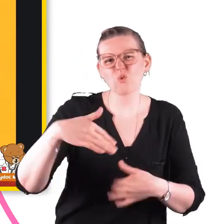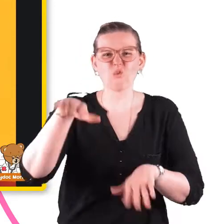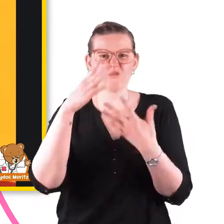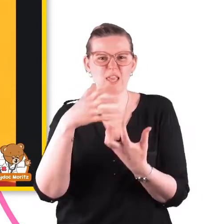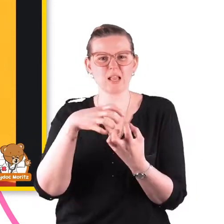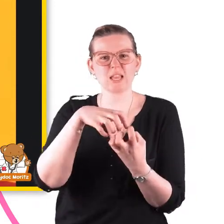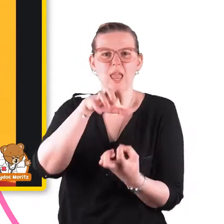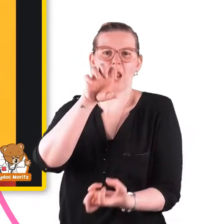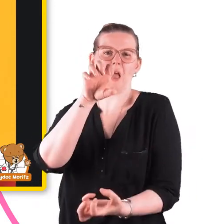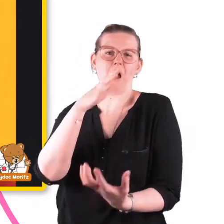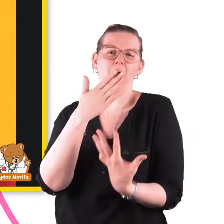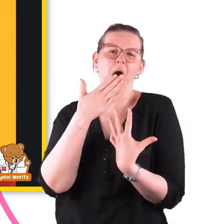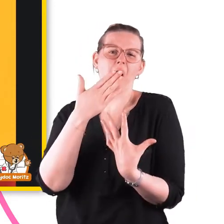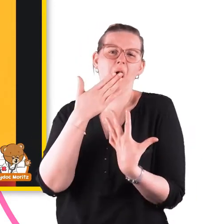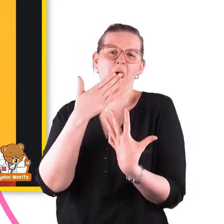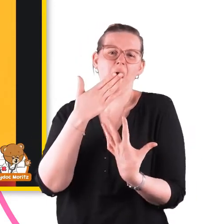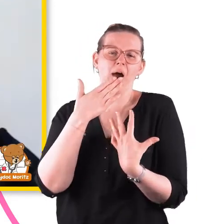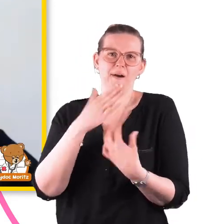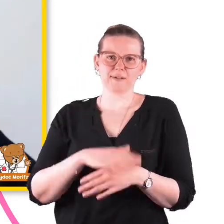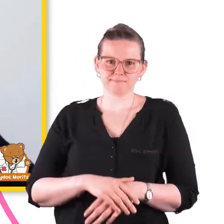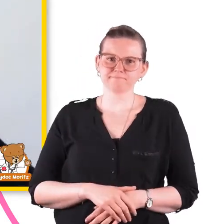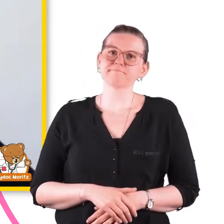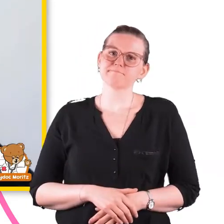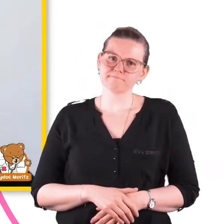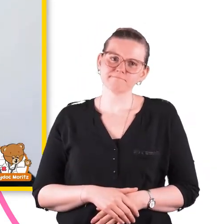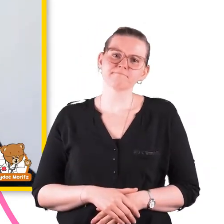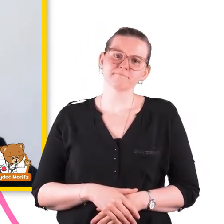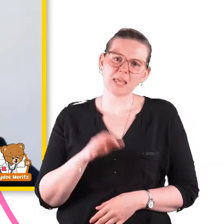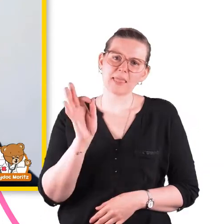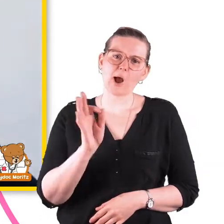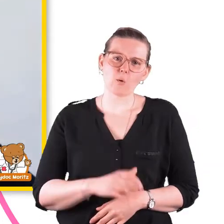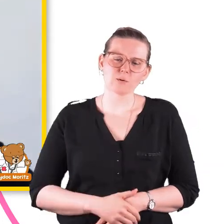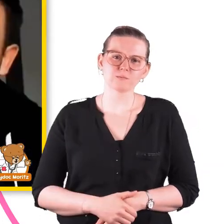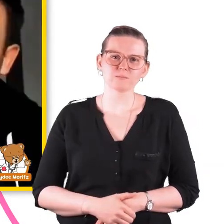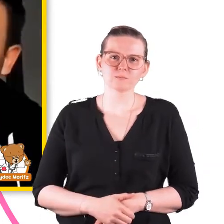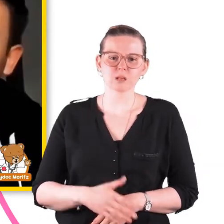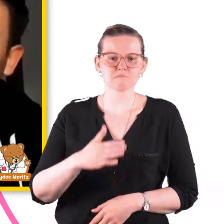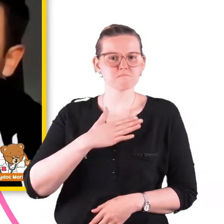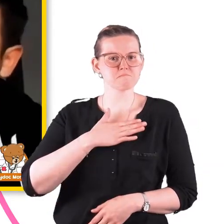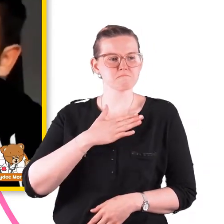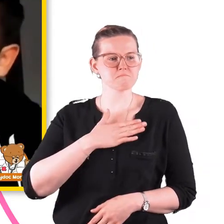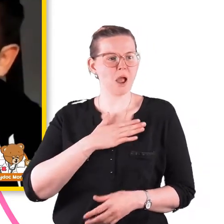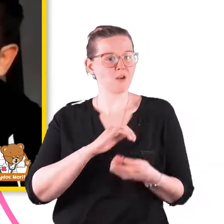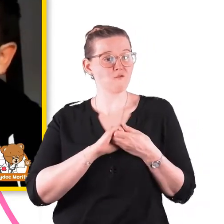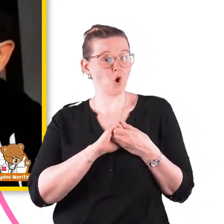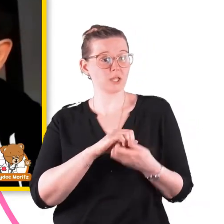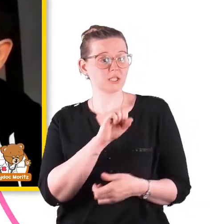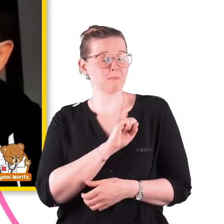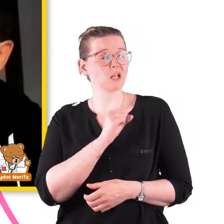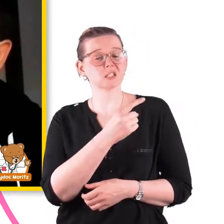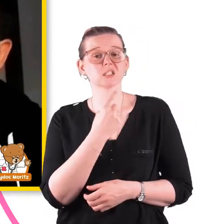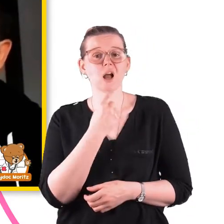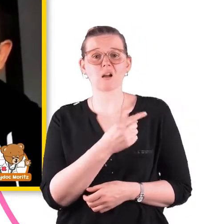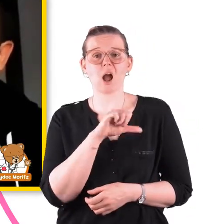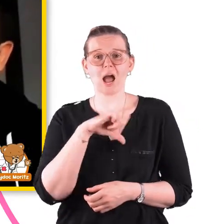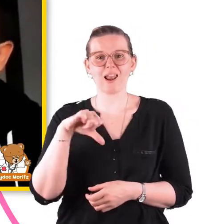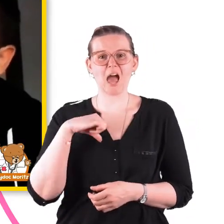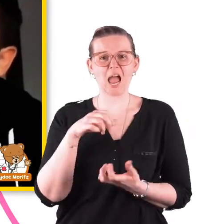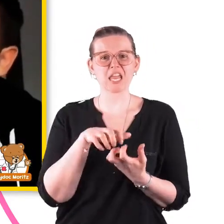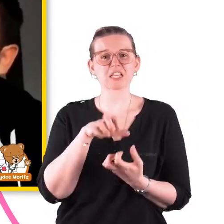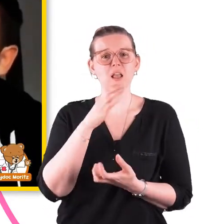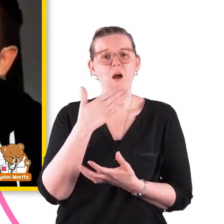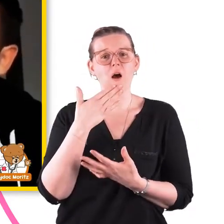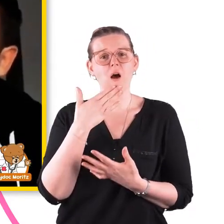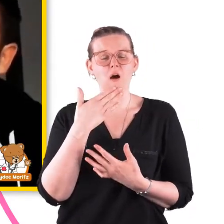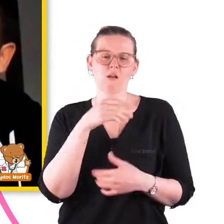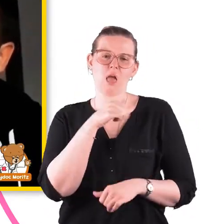gähnend gähnen. Genau. Mein Freund der Sebastian, der sagt ja immer, alleine gähnen